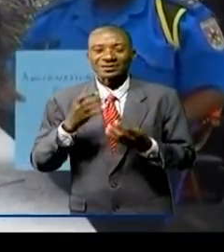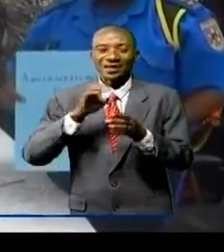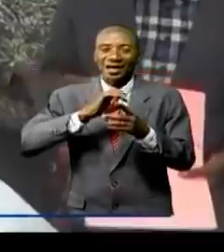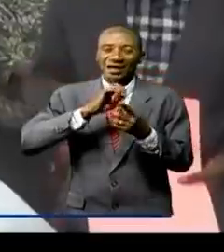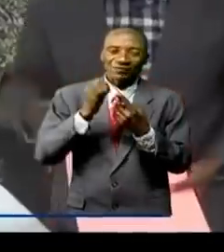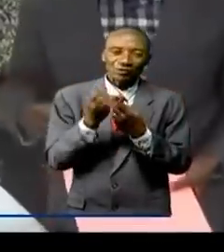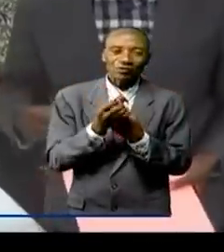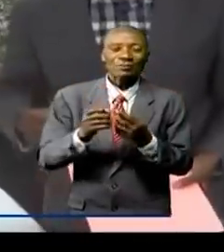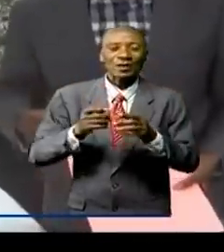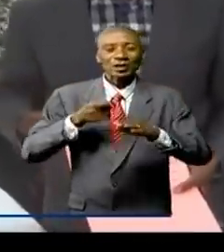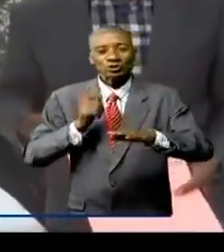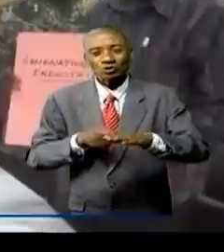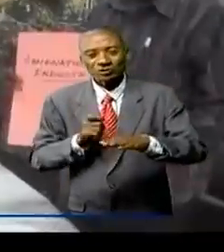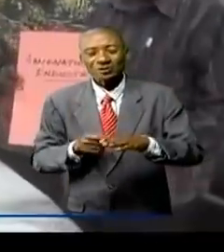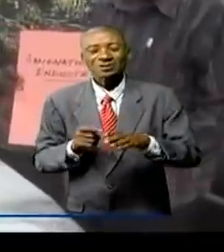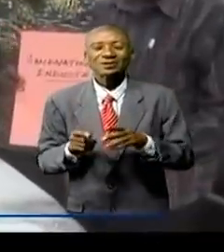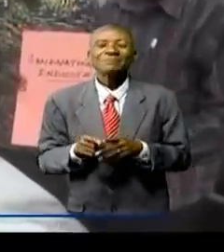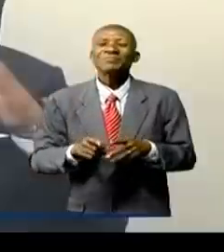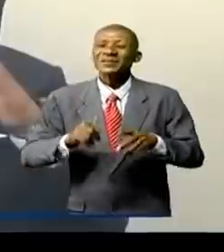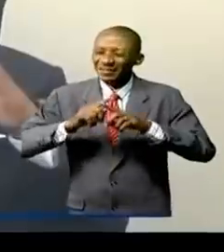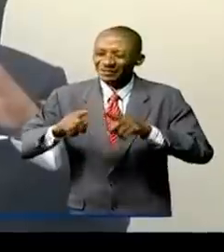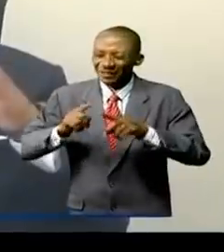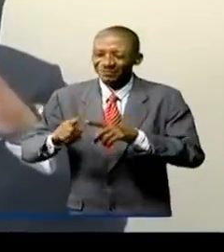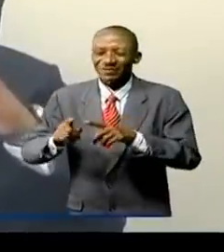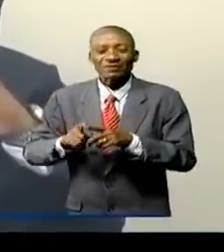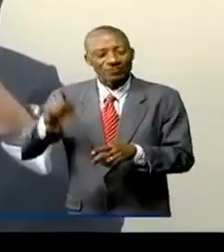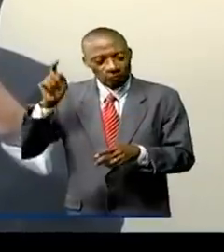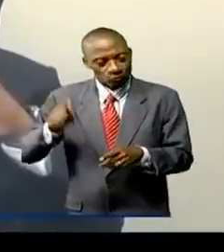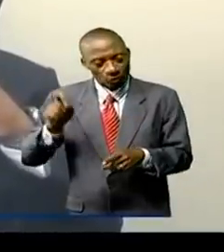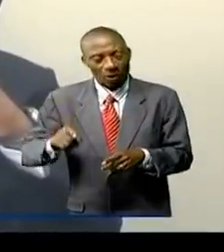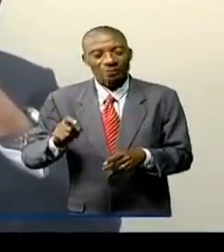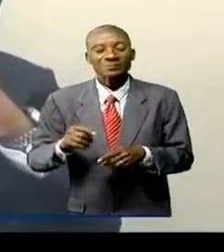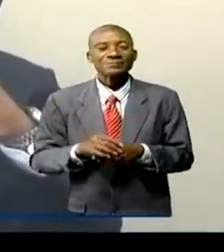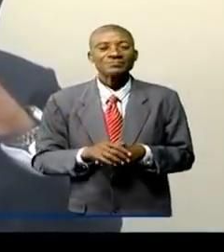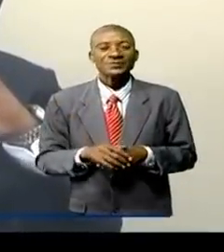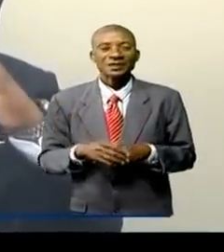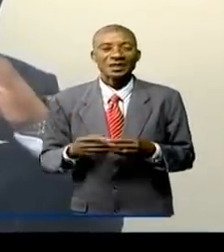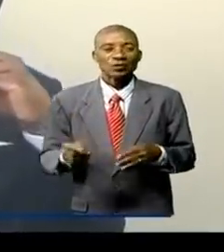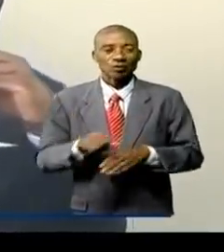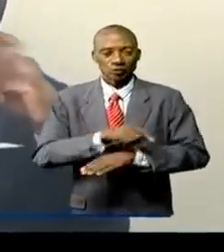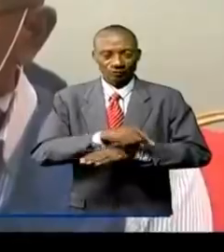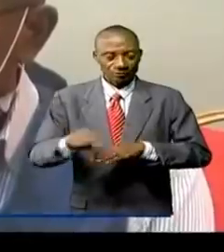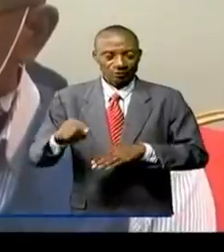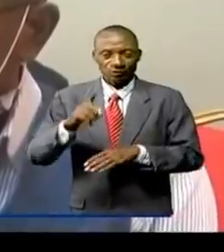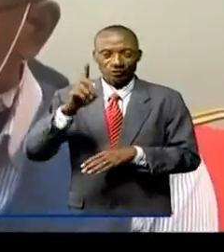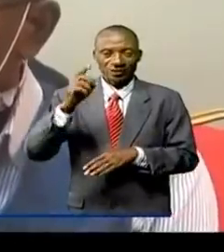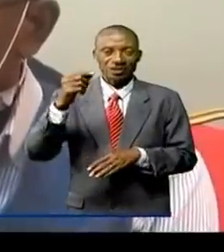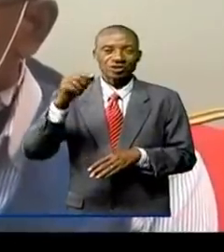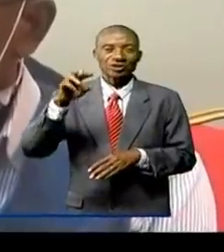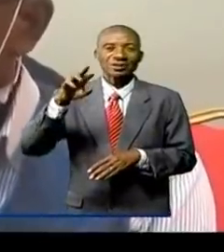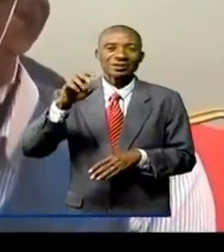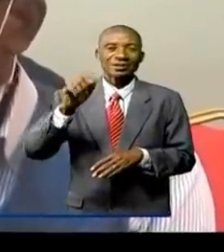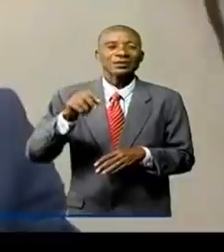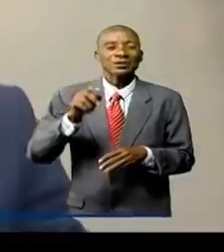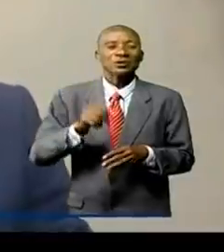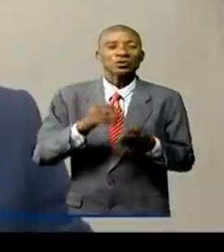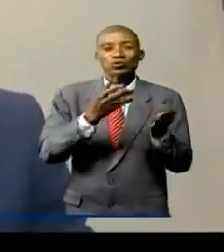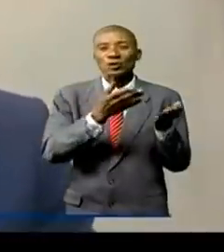justice et l'énergie sont mobilisés. Pour rappel, la DGRAD doit apporter au budget national plus de